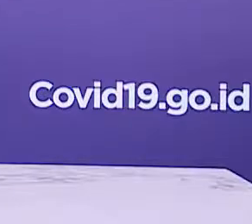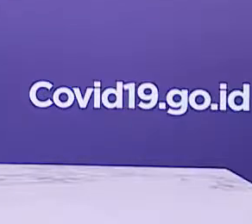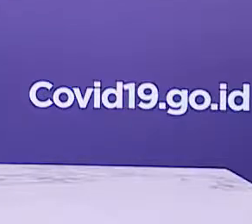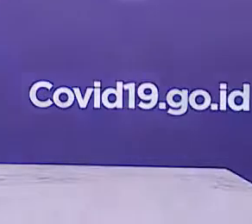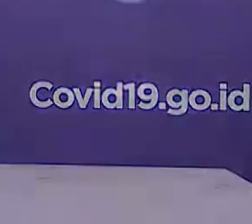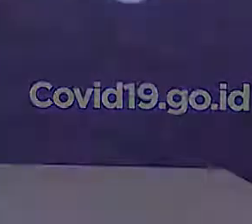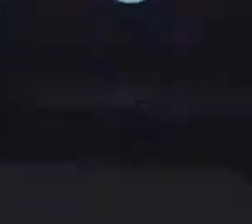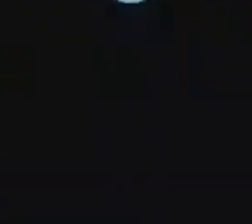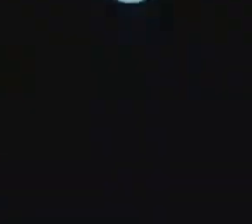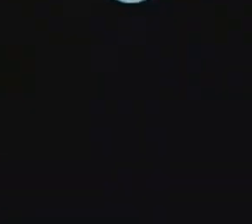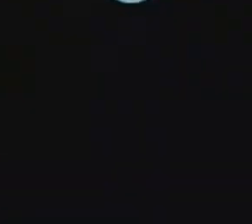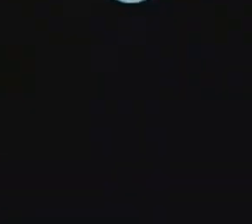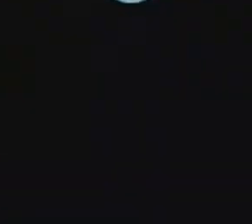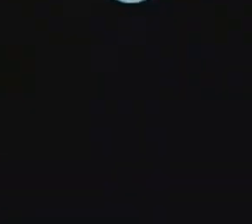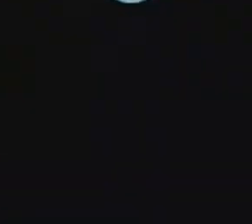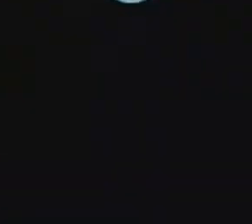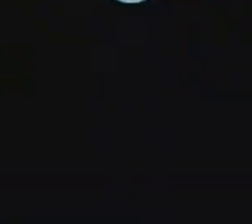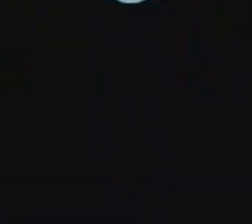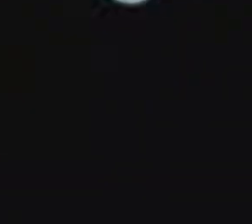kyanya